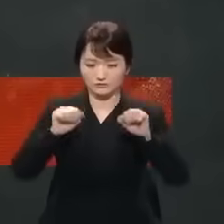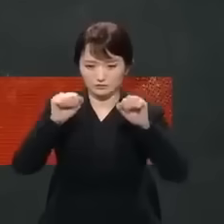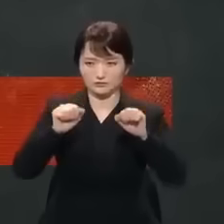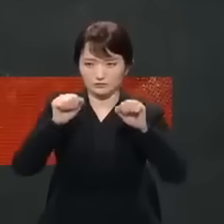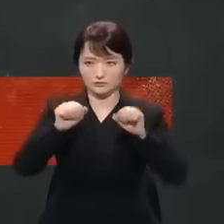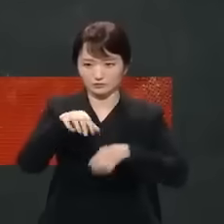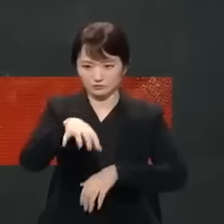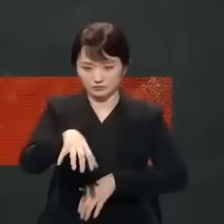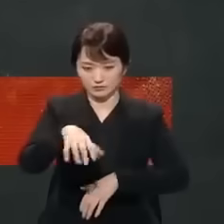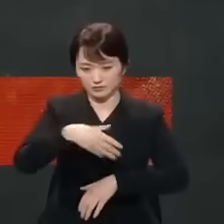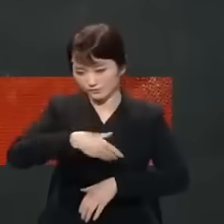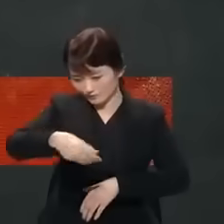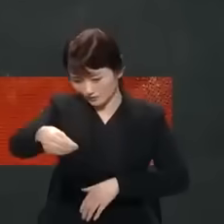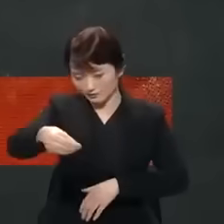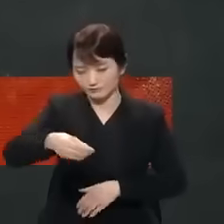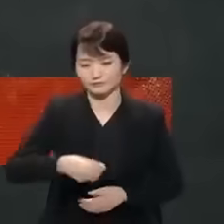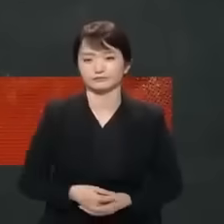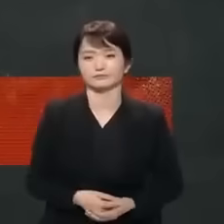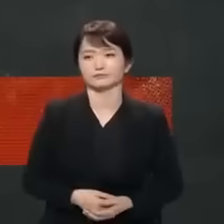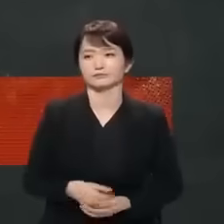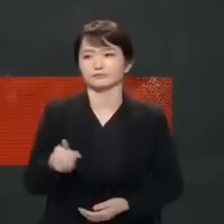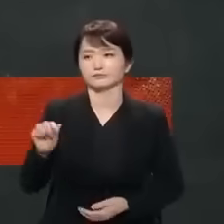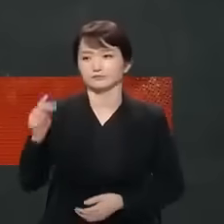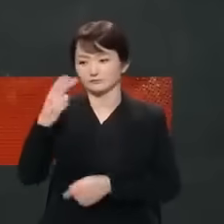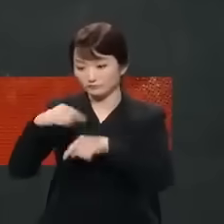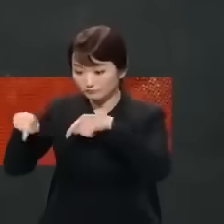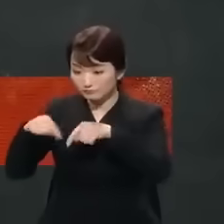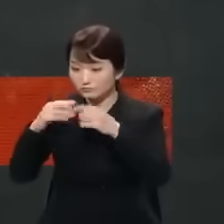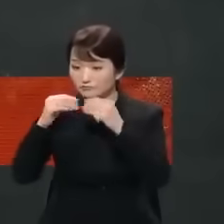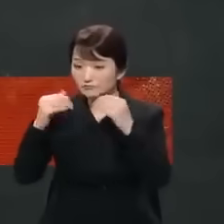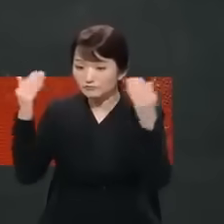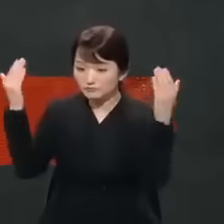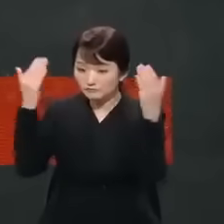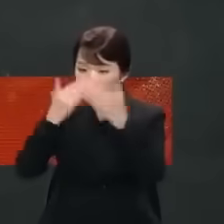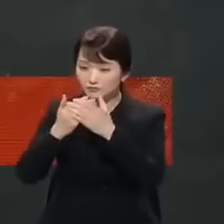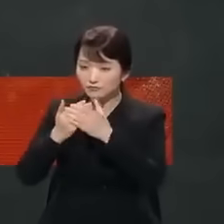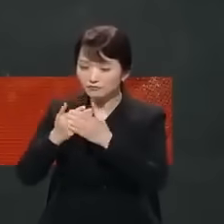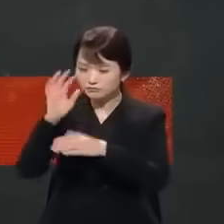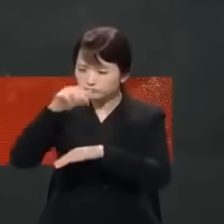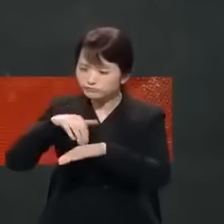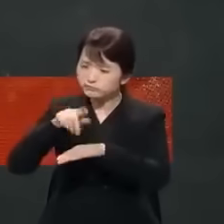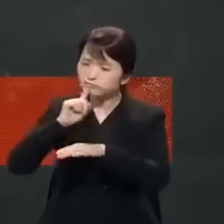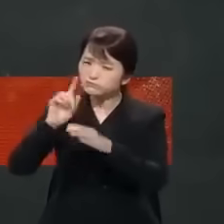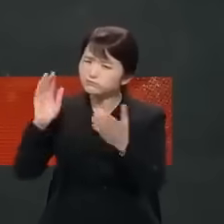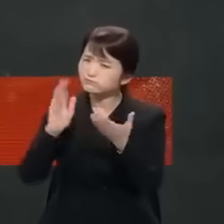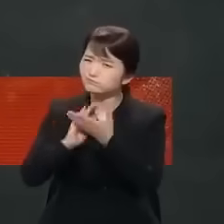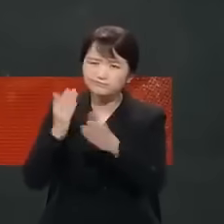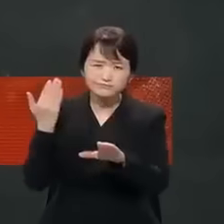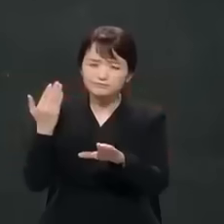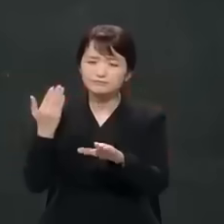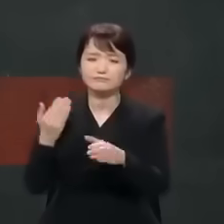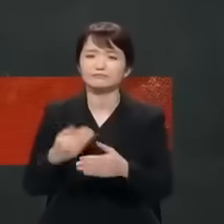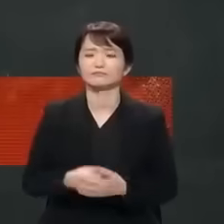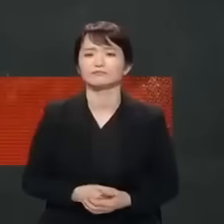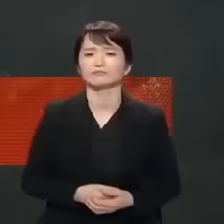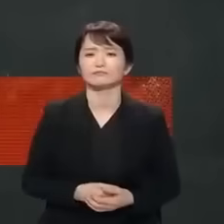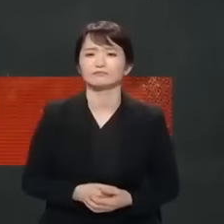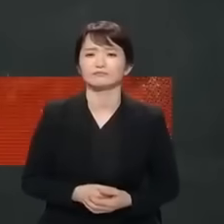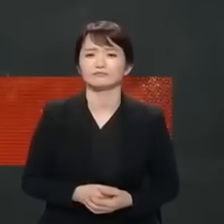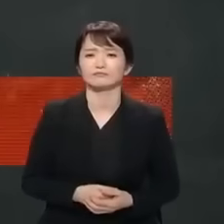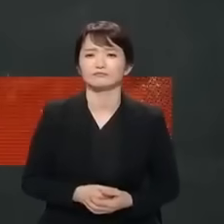통으로 이제 임대를 빌려준다고 그러니까 감독이 토요일 저녁에 훈련했다는 건 안 앞뒤가 안 맞는 상황이 되지 않습니까